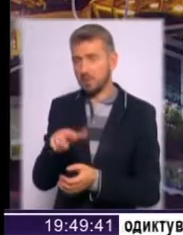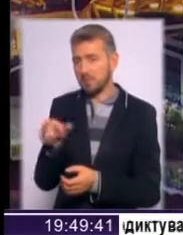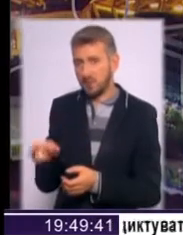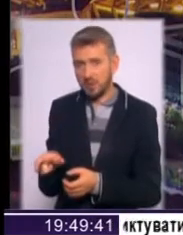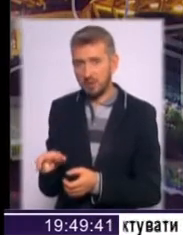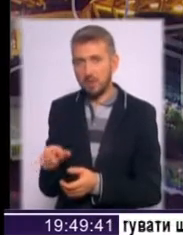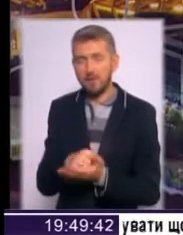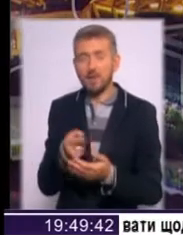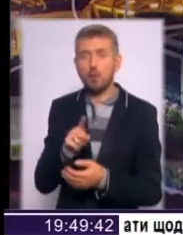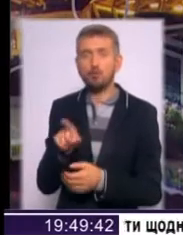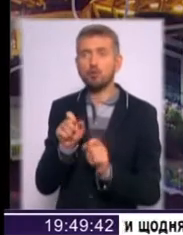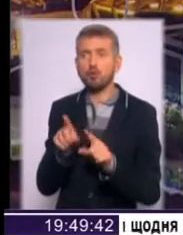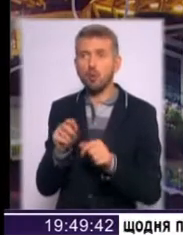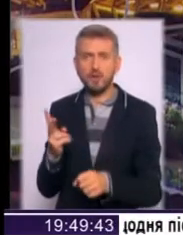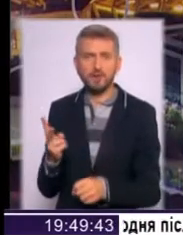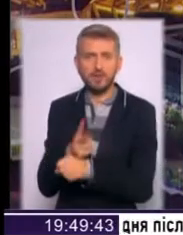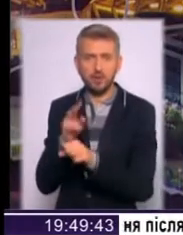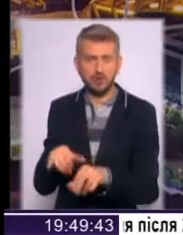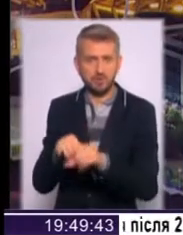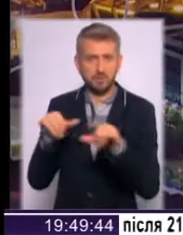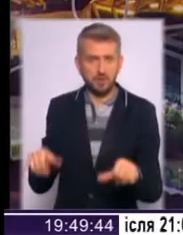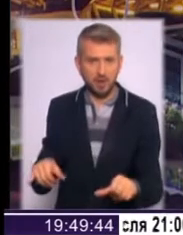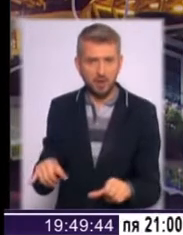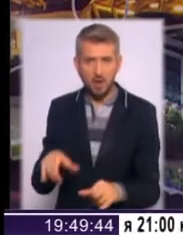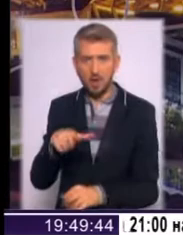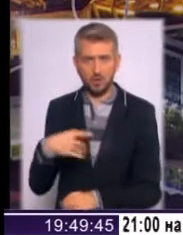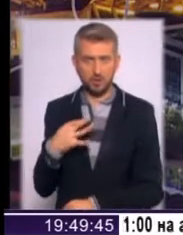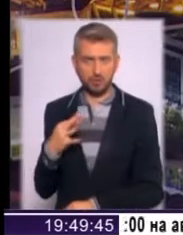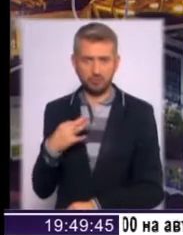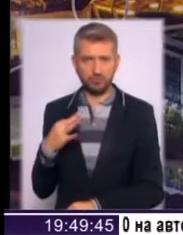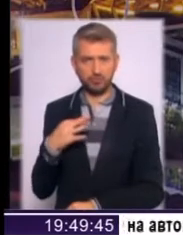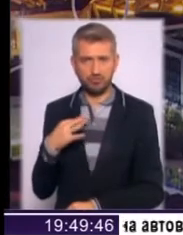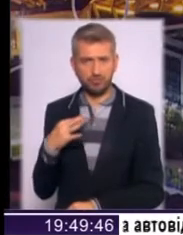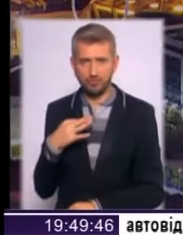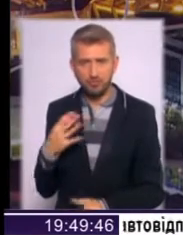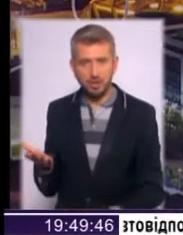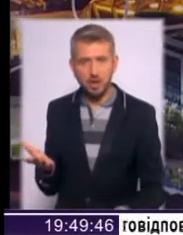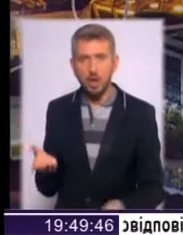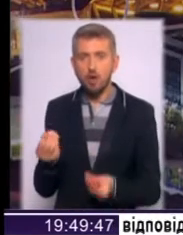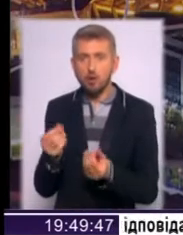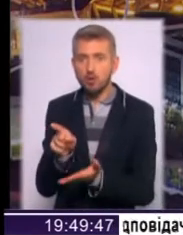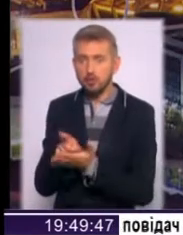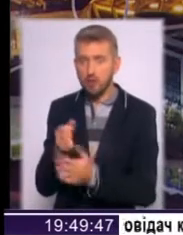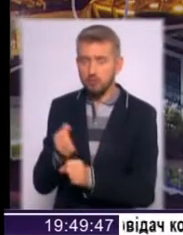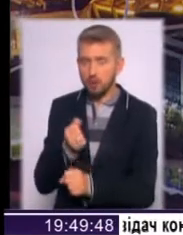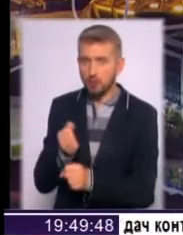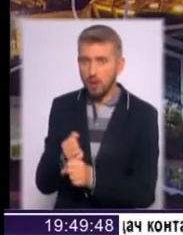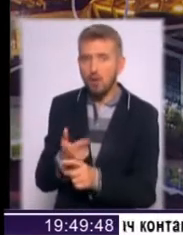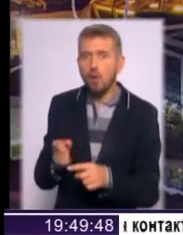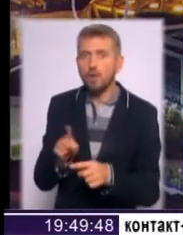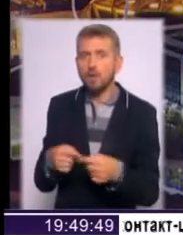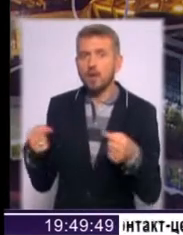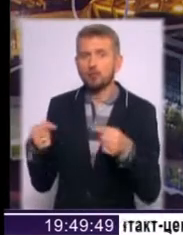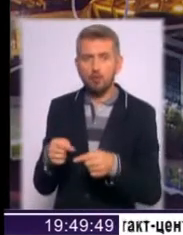від того, що там золото вдвічі в Нацбанку в сховищі стало, їм ні холодно, ні жарко. Гроші мають працювати. Оце точно